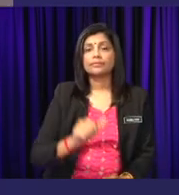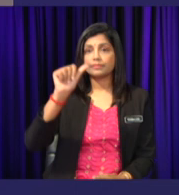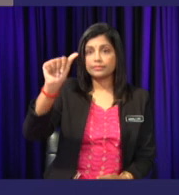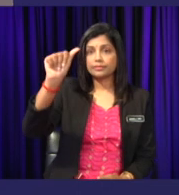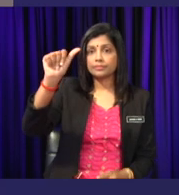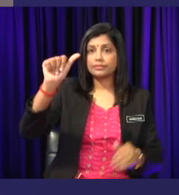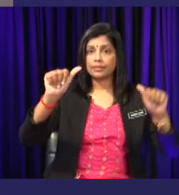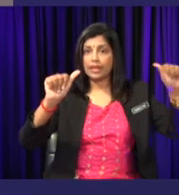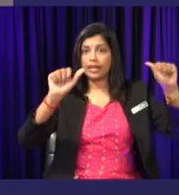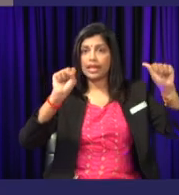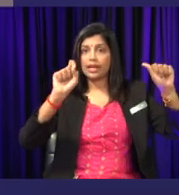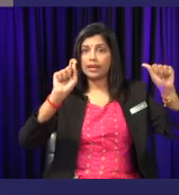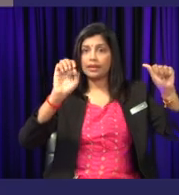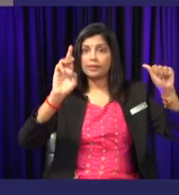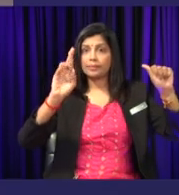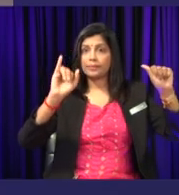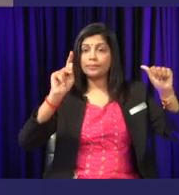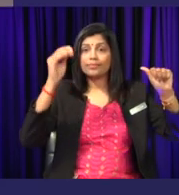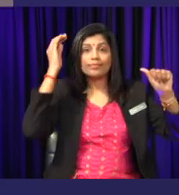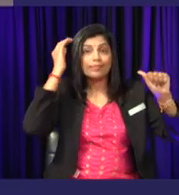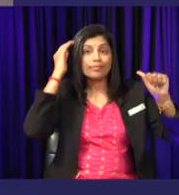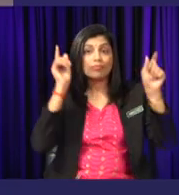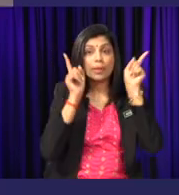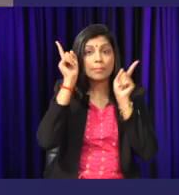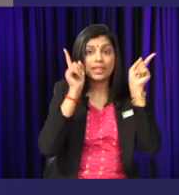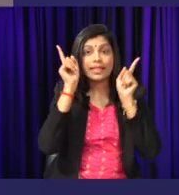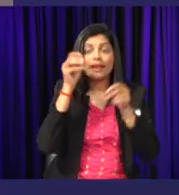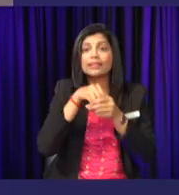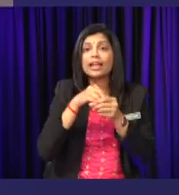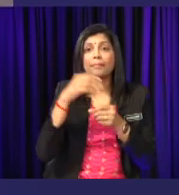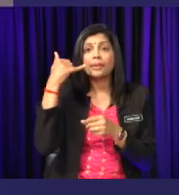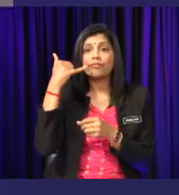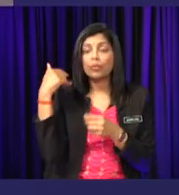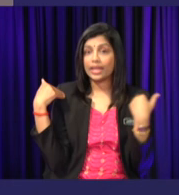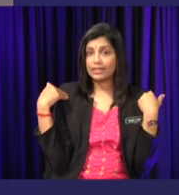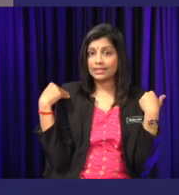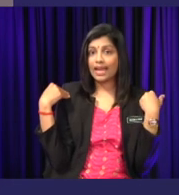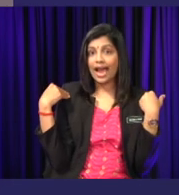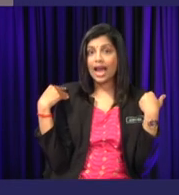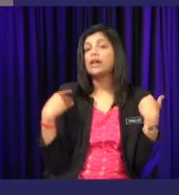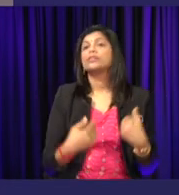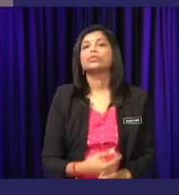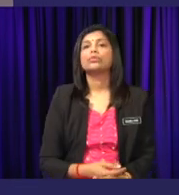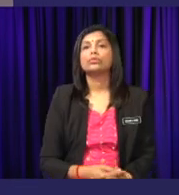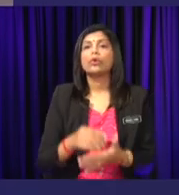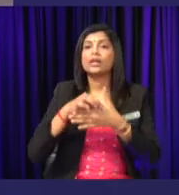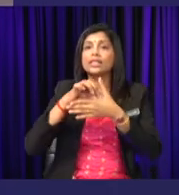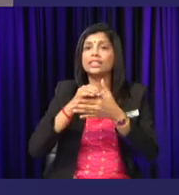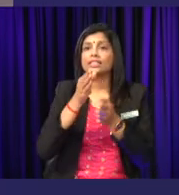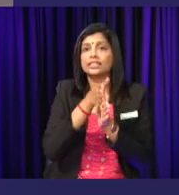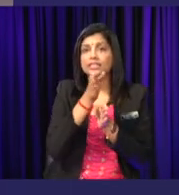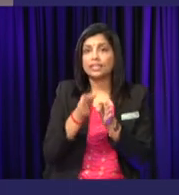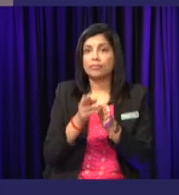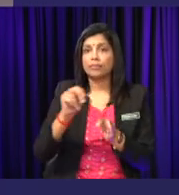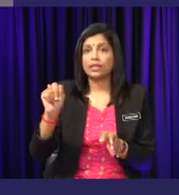tanda bintang lah yang selalu kita guna itu kita akan Letakkan pada isi sampingan ya isi